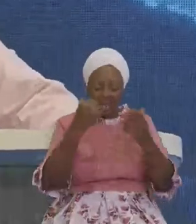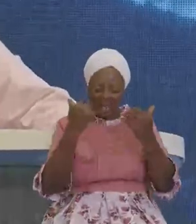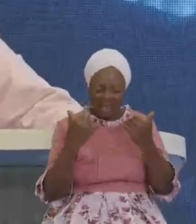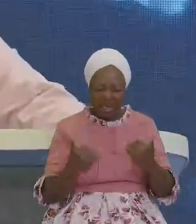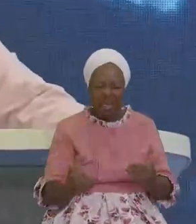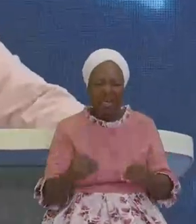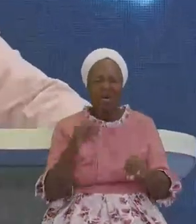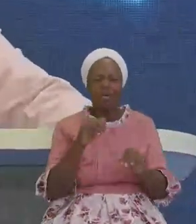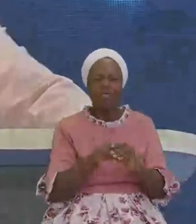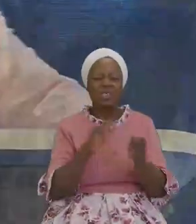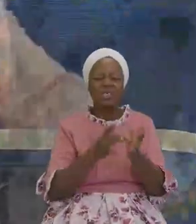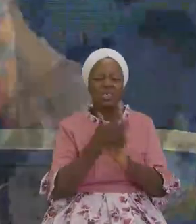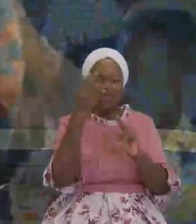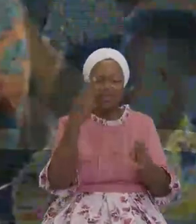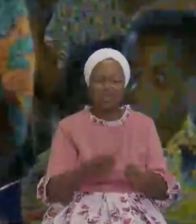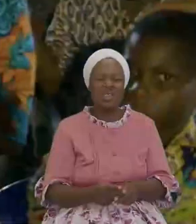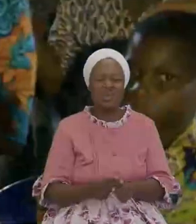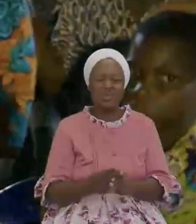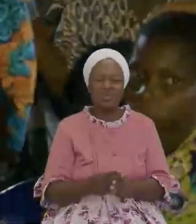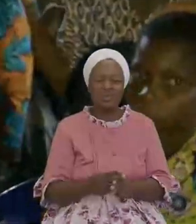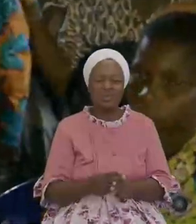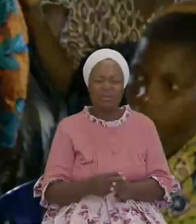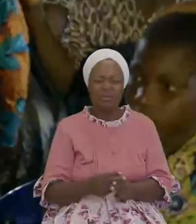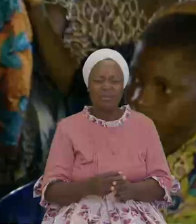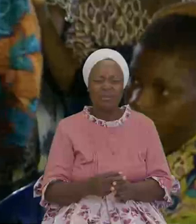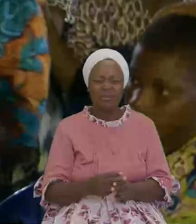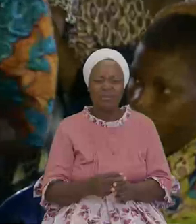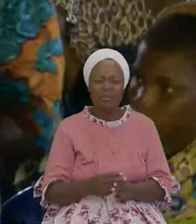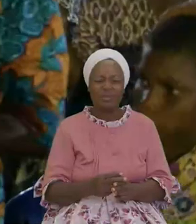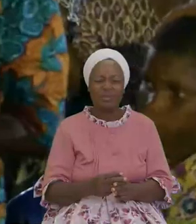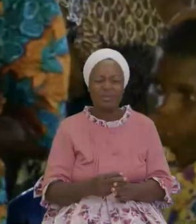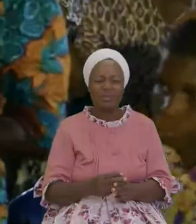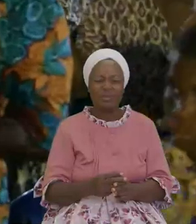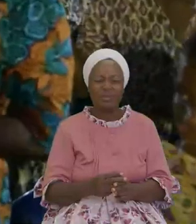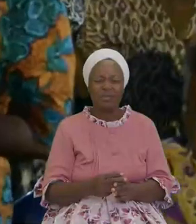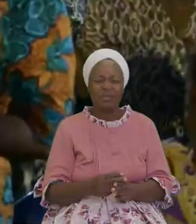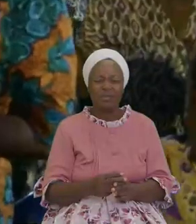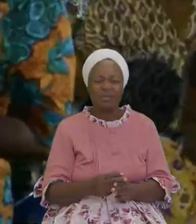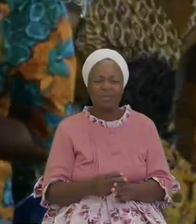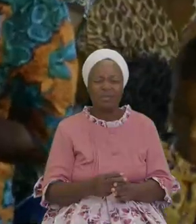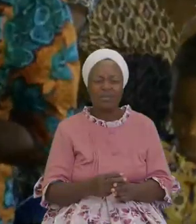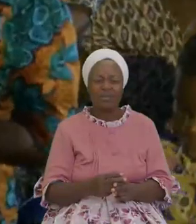chacun reçoive maintenant au nom de Jésus.